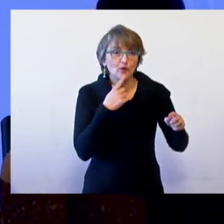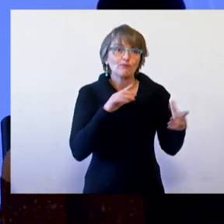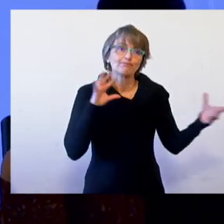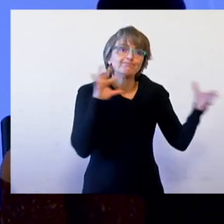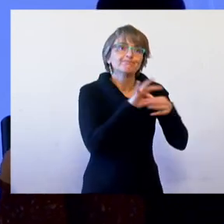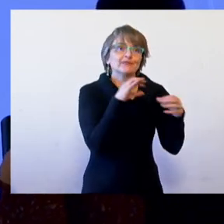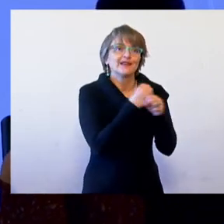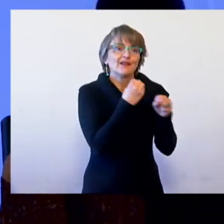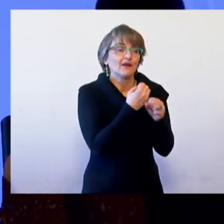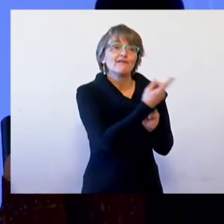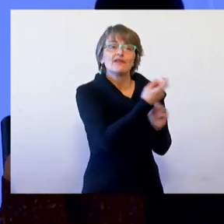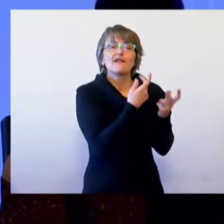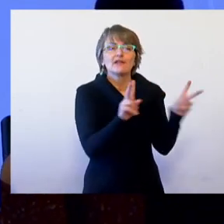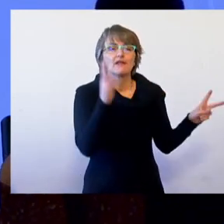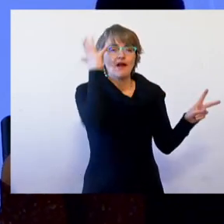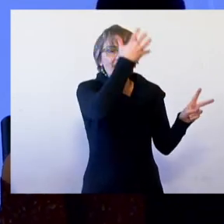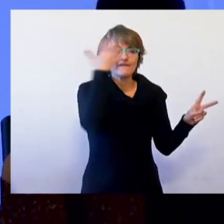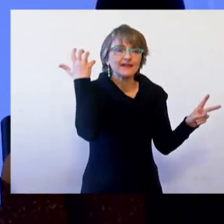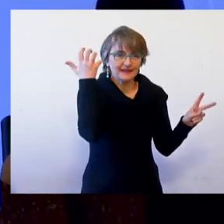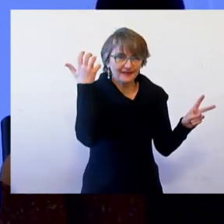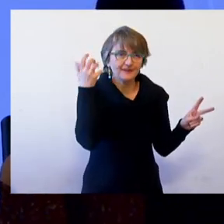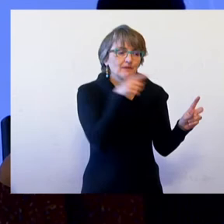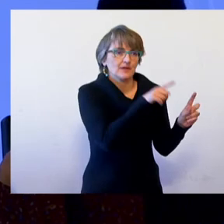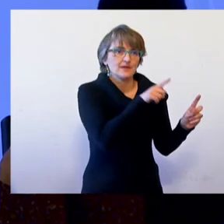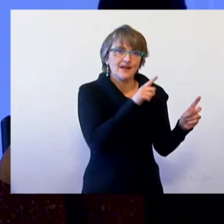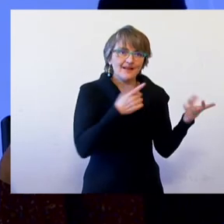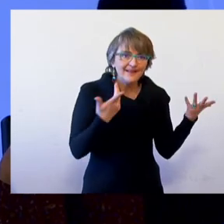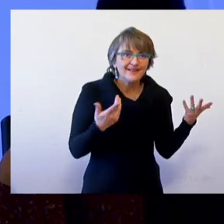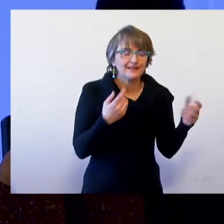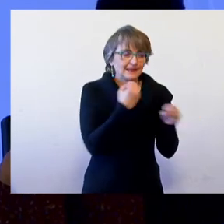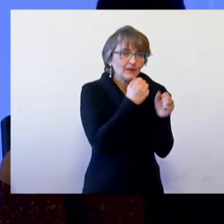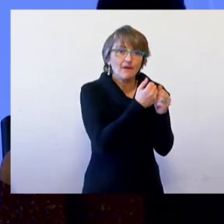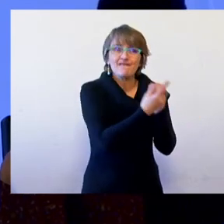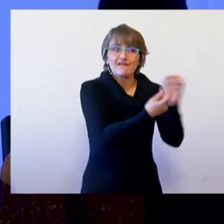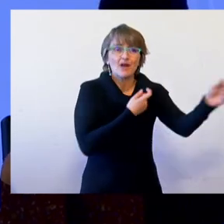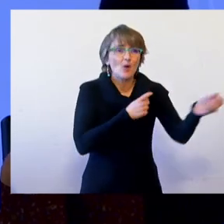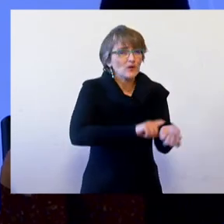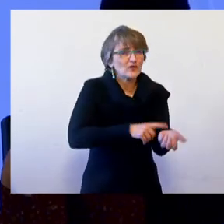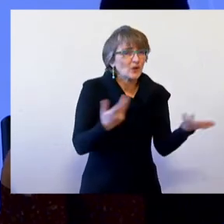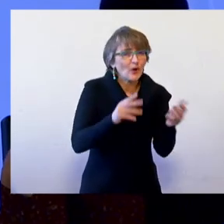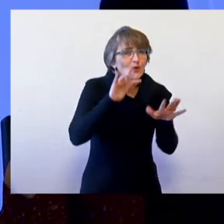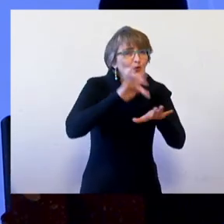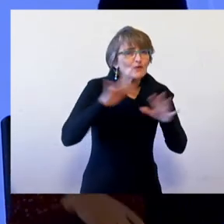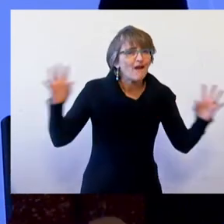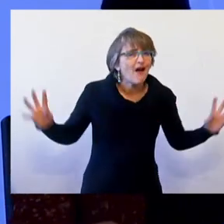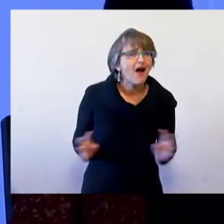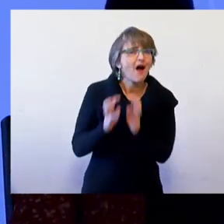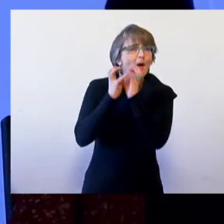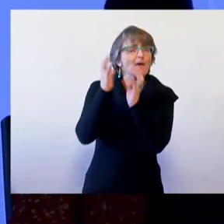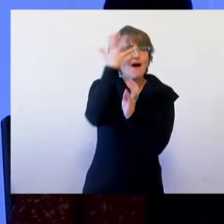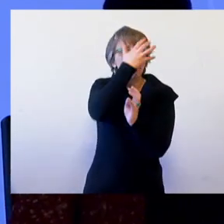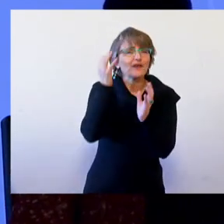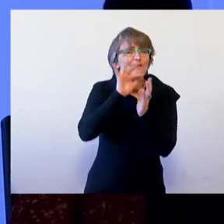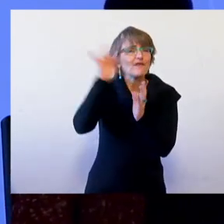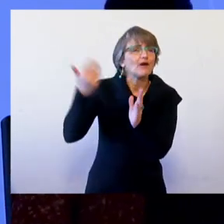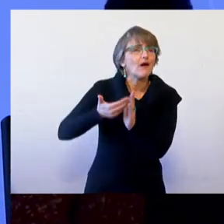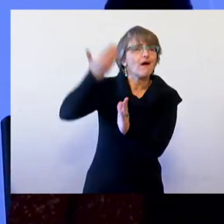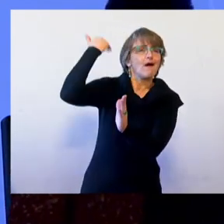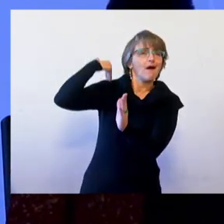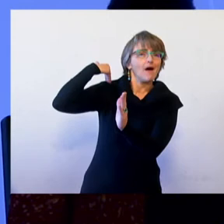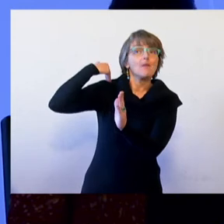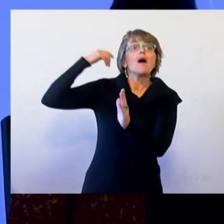avec une ville d'Afrique. Et là, c'est les conséquences du nouveau sommet Afrique-France pour engager les coopérations